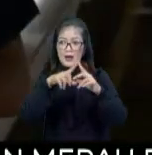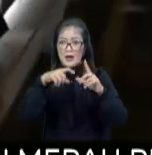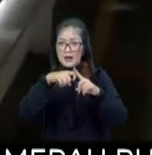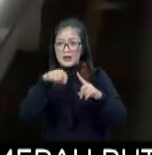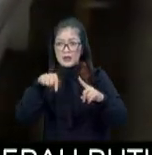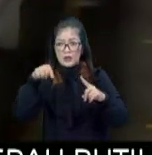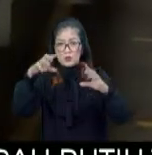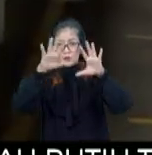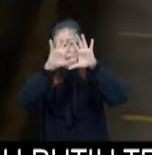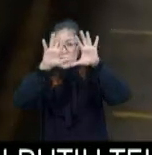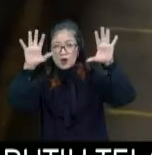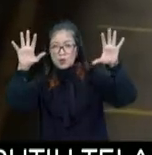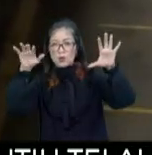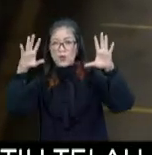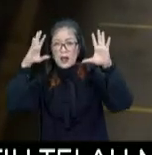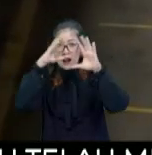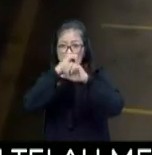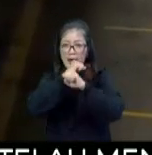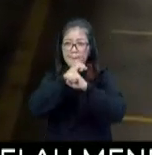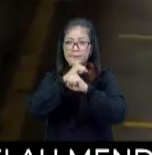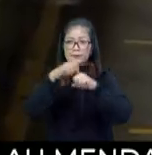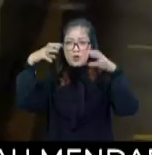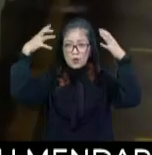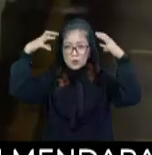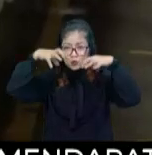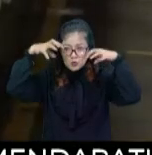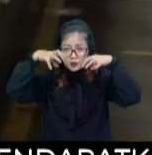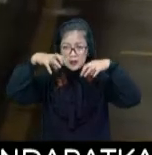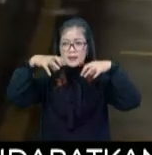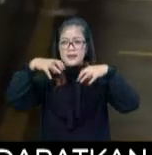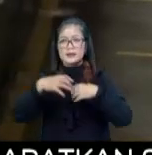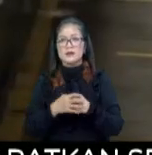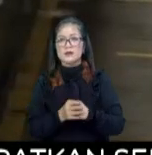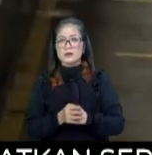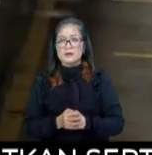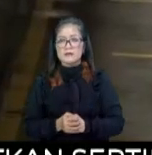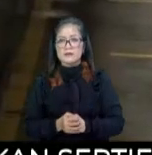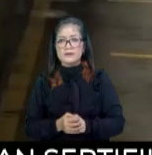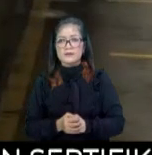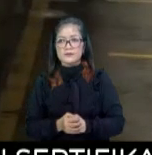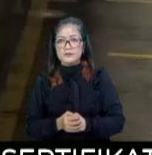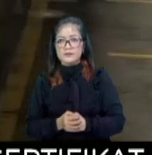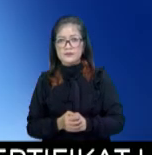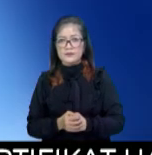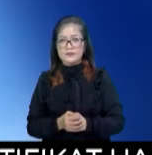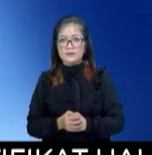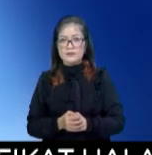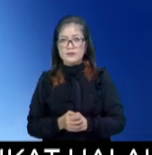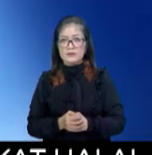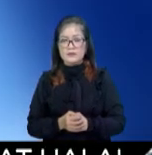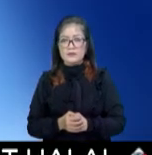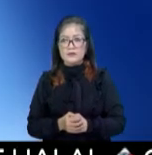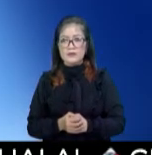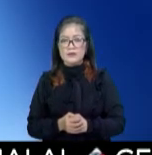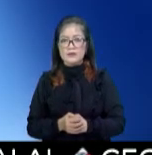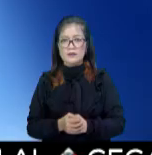Bahkan pada malam hari ini sempat terjadi intensitas hujan ringan di kawasan Banten ini. Sehingga memang untuk pengendara roda